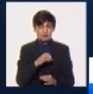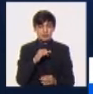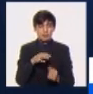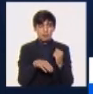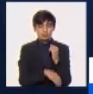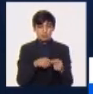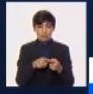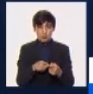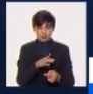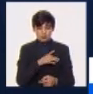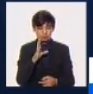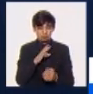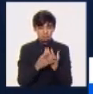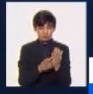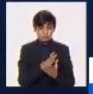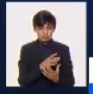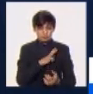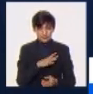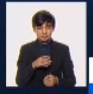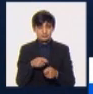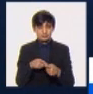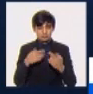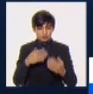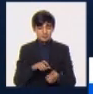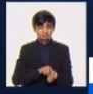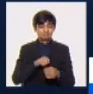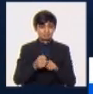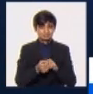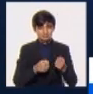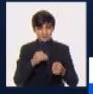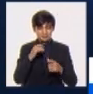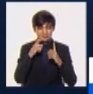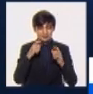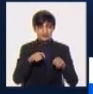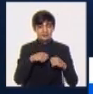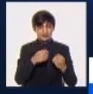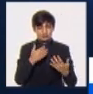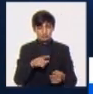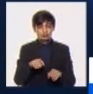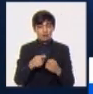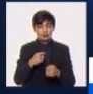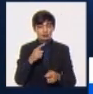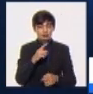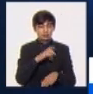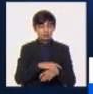После уборки помещение не образуется состав административного правонарушения.